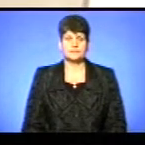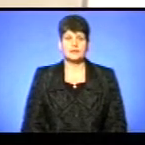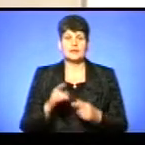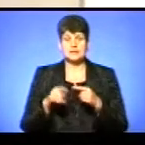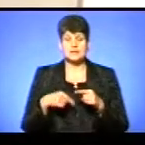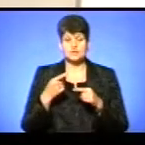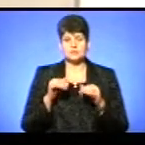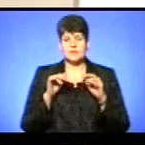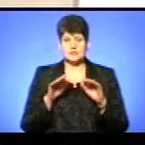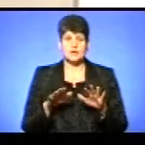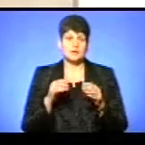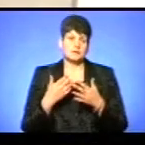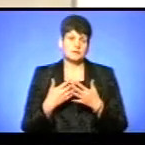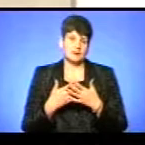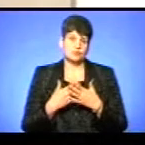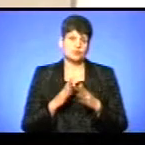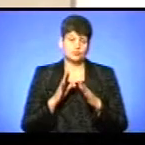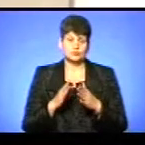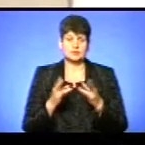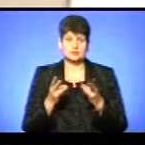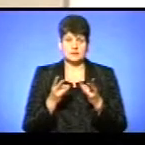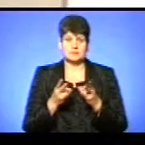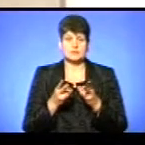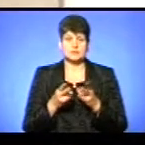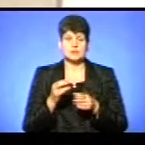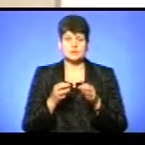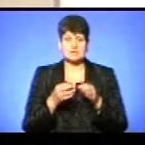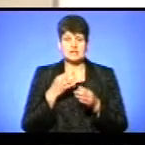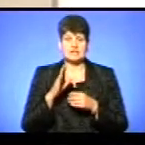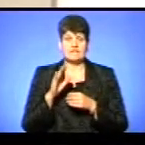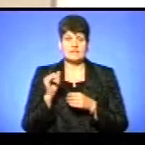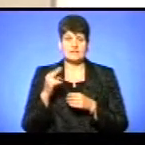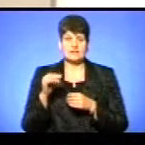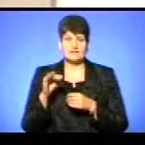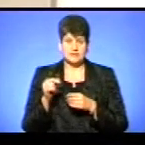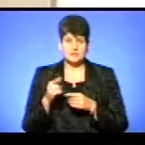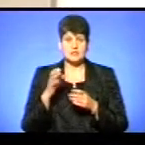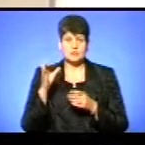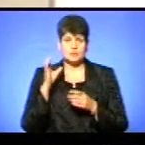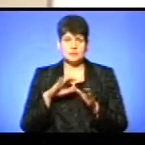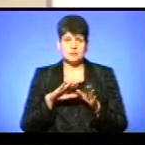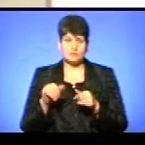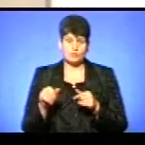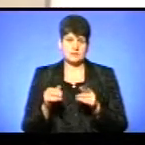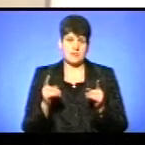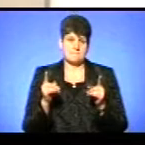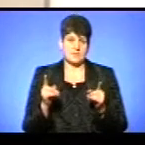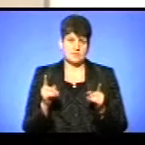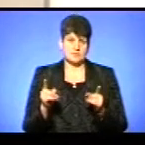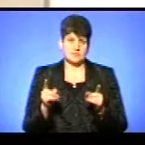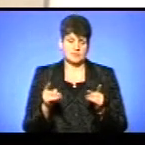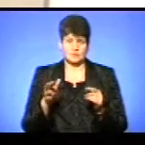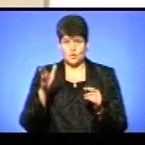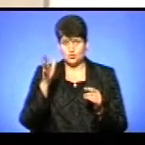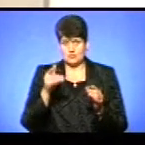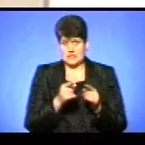Наступні дії, мабуть, найбільш процесуально доречно буде заявити судді відвід у зв'язку з тим, що ця справа слухається поза межами розумних строків. Бо в даному випадку